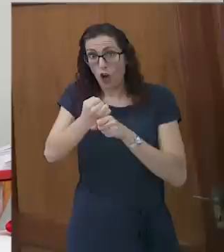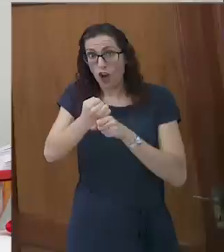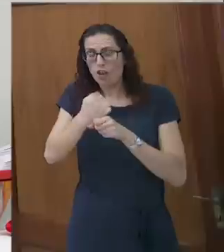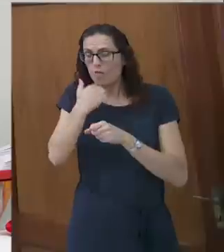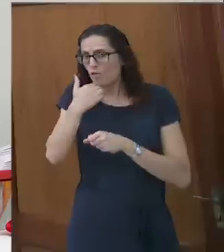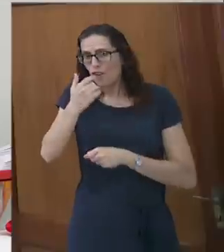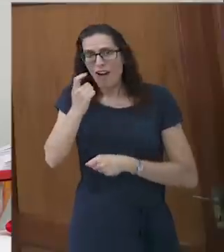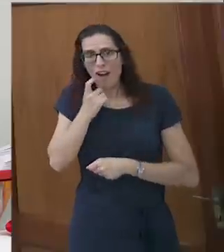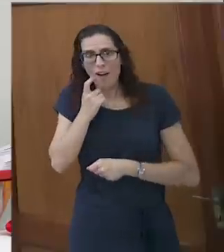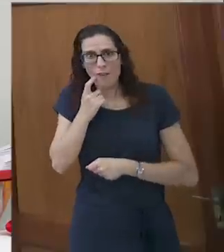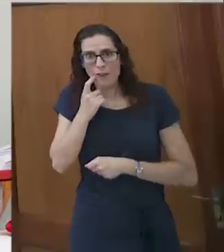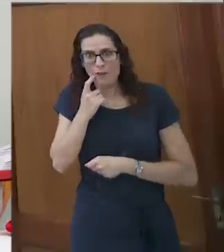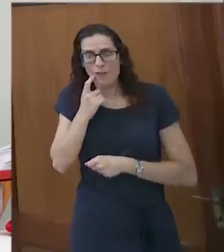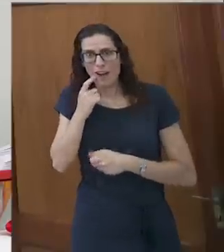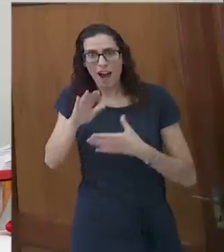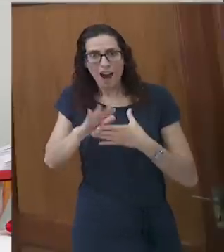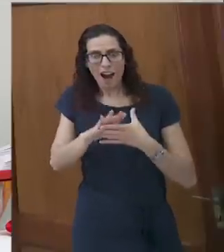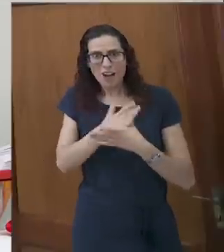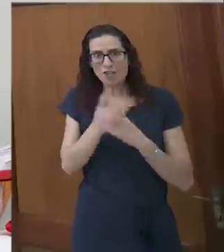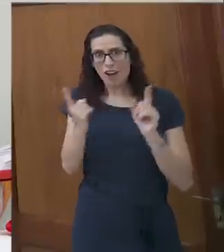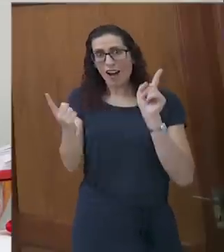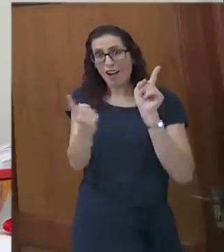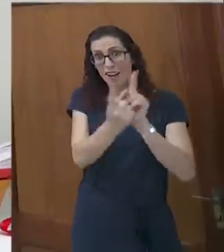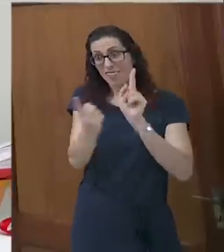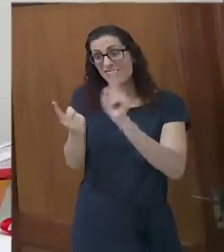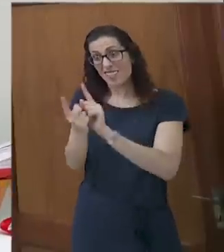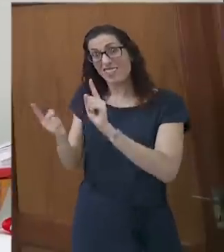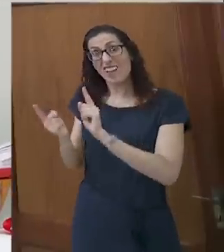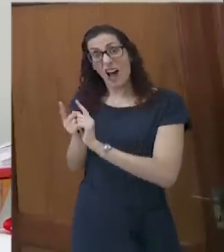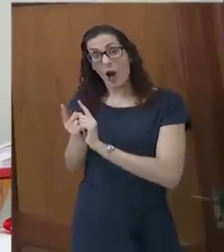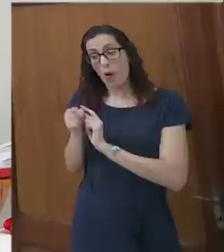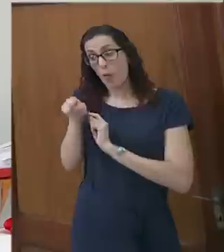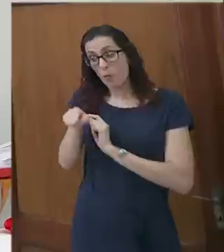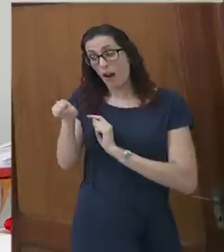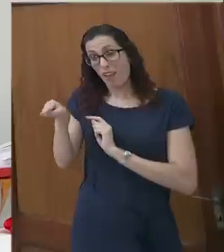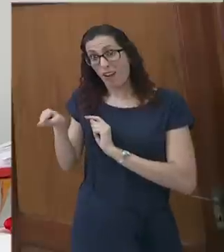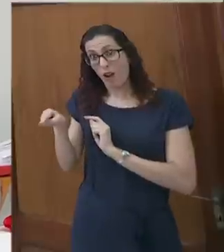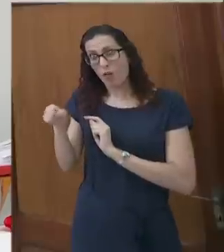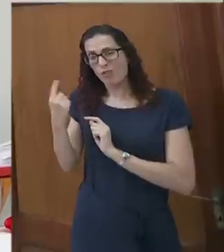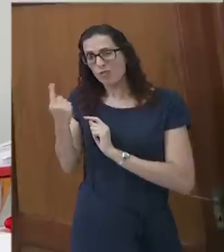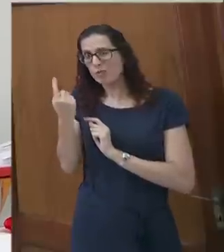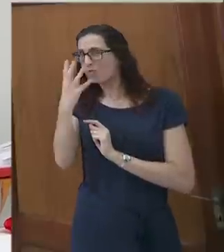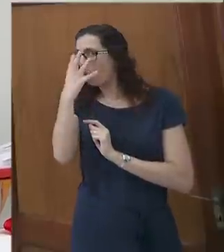se jiltaqgħu ma' dawk li huma bħal il-pup.